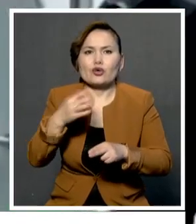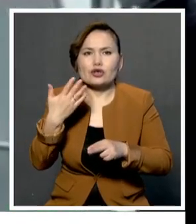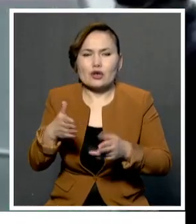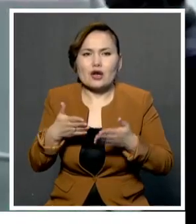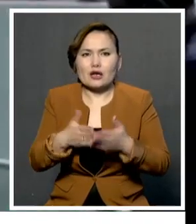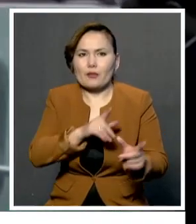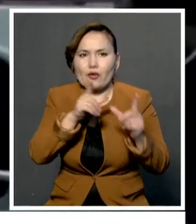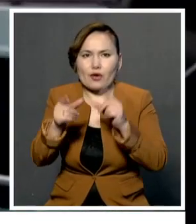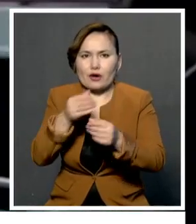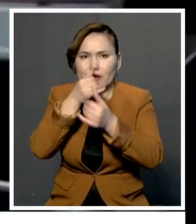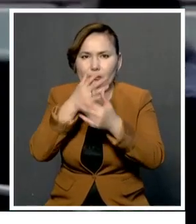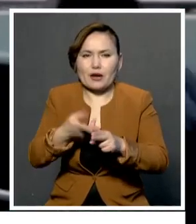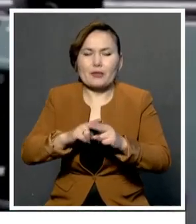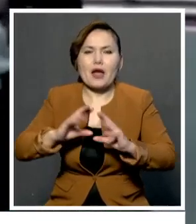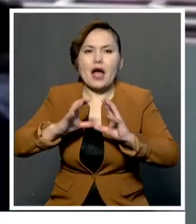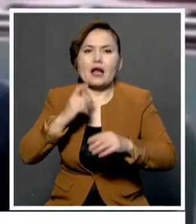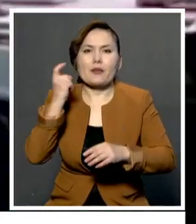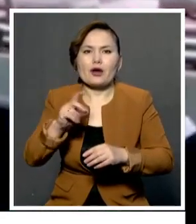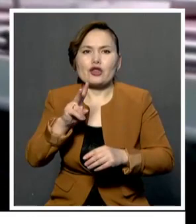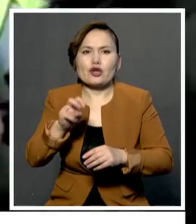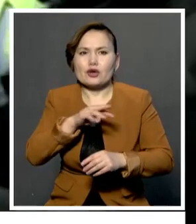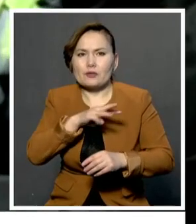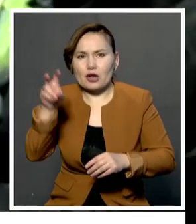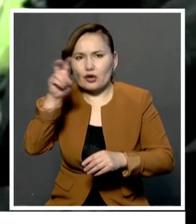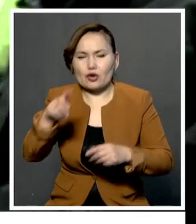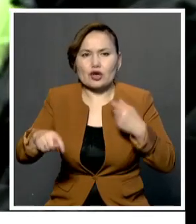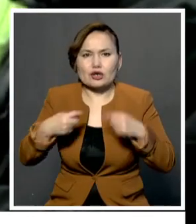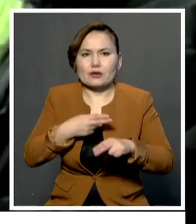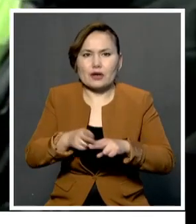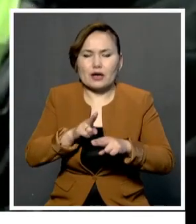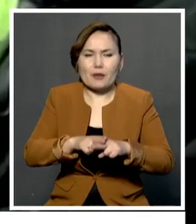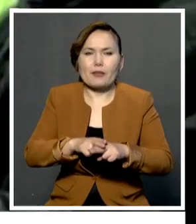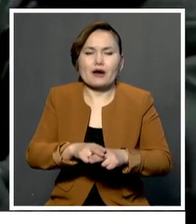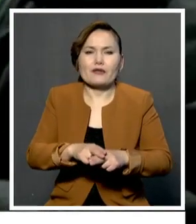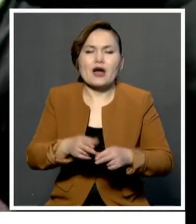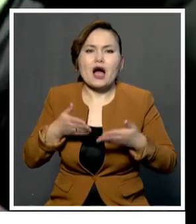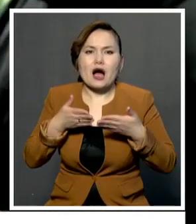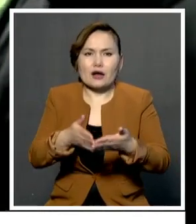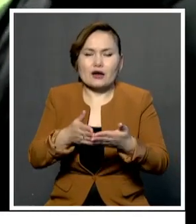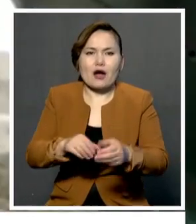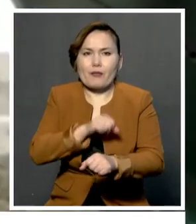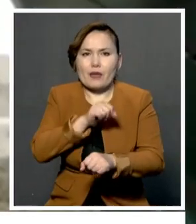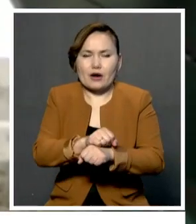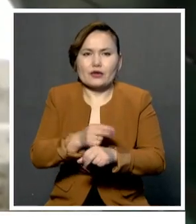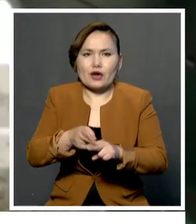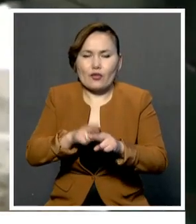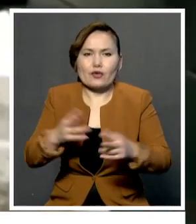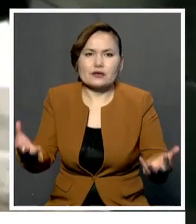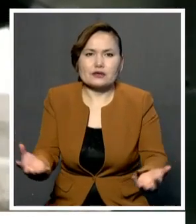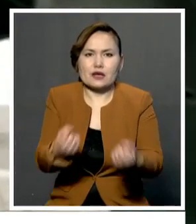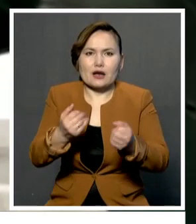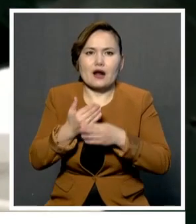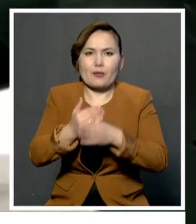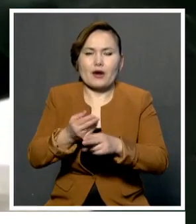жеріне жете алмай тұр. Одан әлемдік экономикаға 200 миллиард доллар шығын келді. Сазға батқан контейнер тасымалдаушыны шығару үшін жағалау